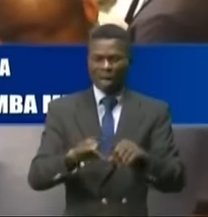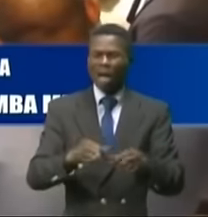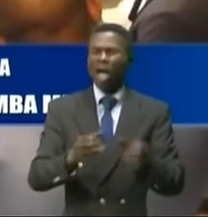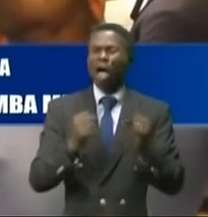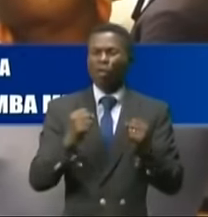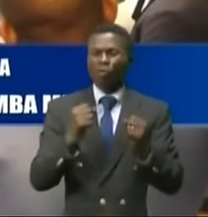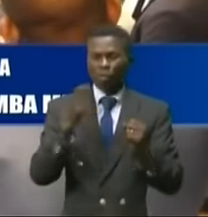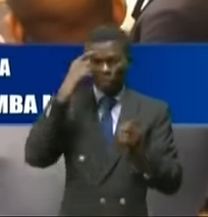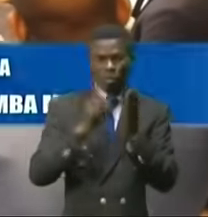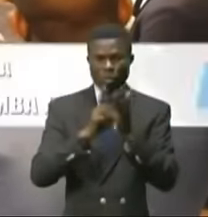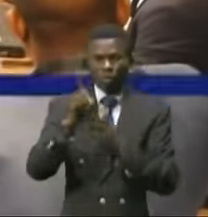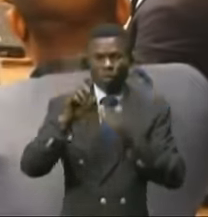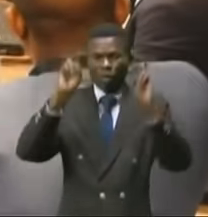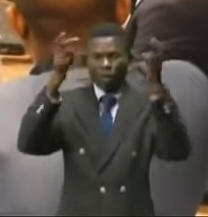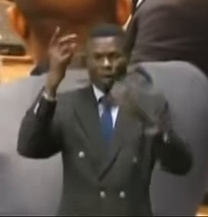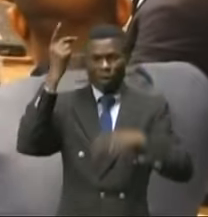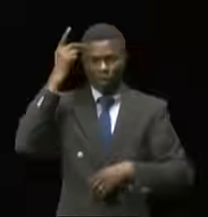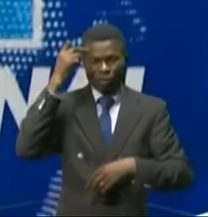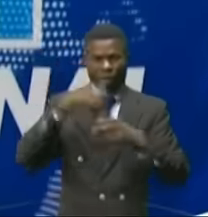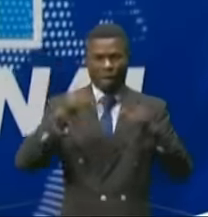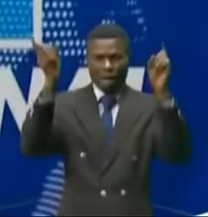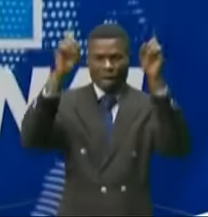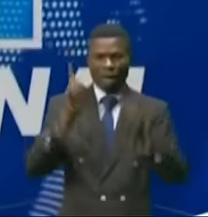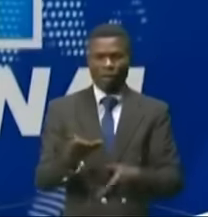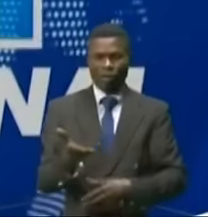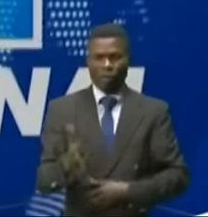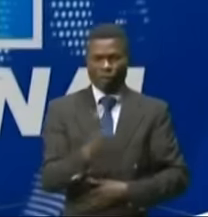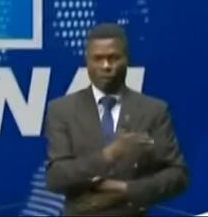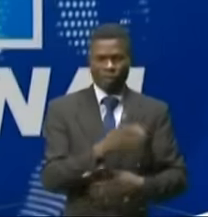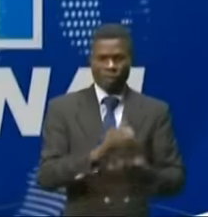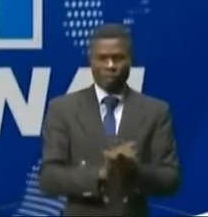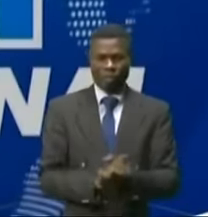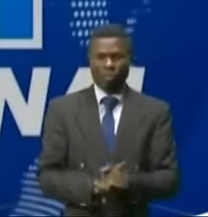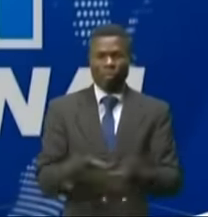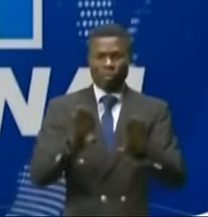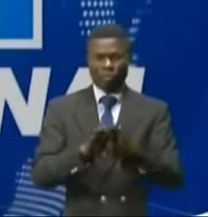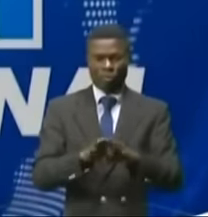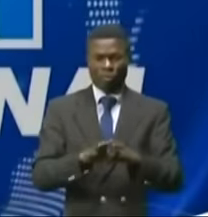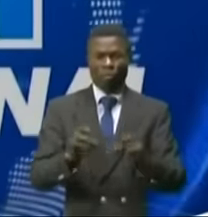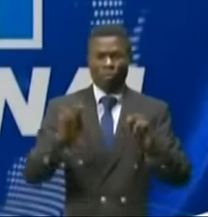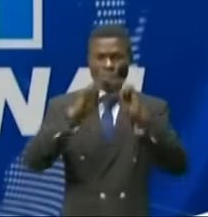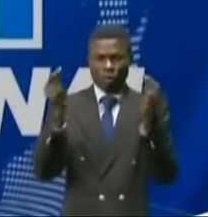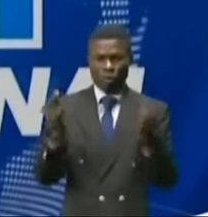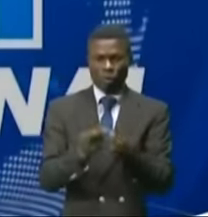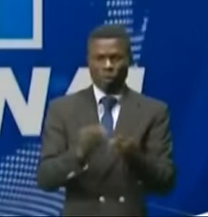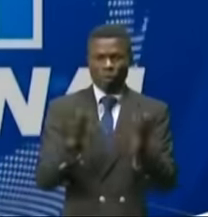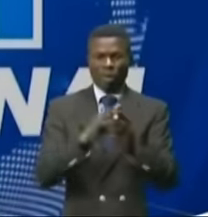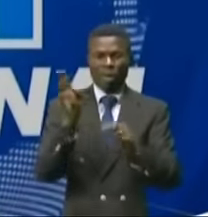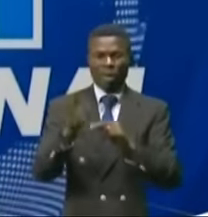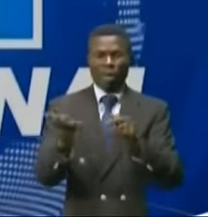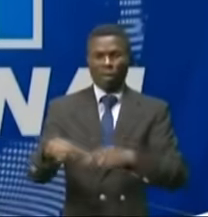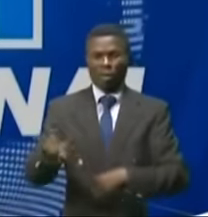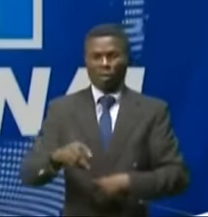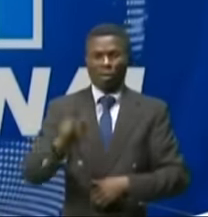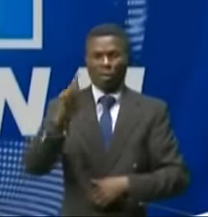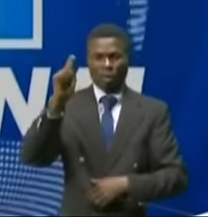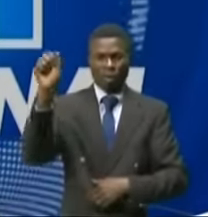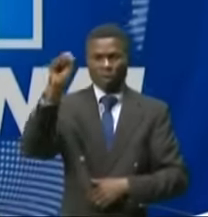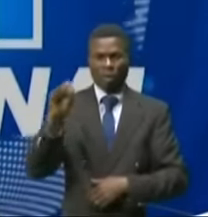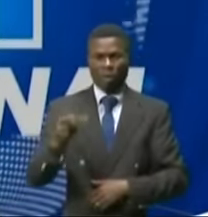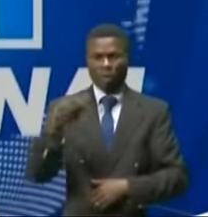du développement urbain en Afrique. Et nous terminons avec cette délégation de l'Assemblée provinciale de la Tchopo qui est